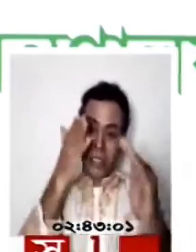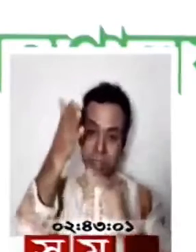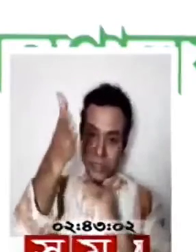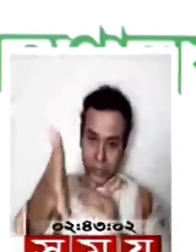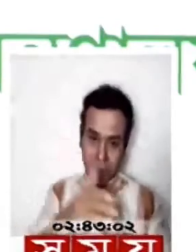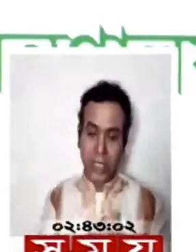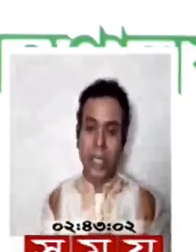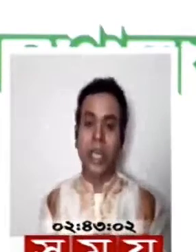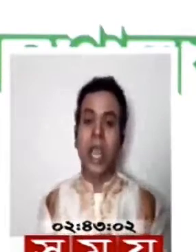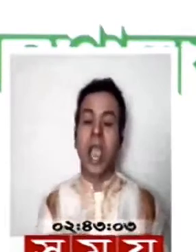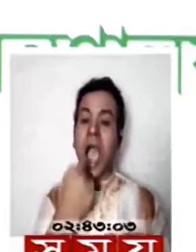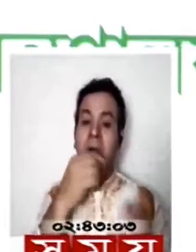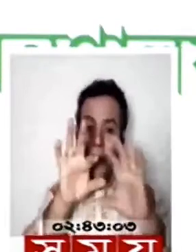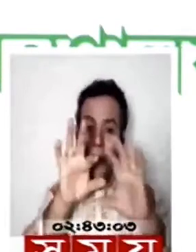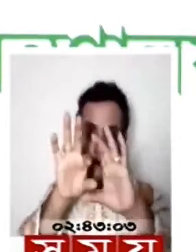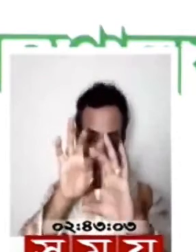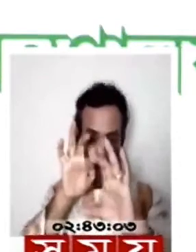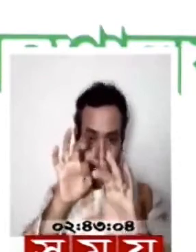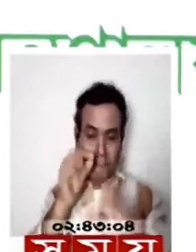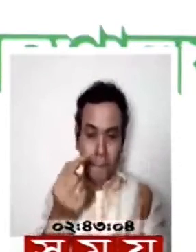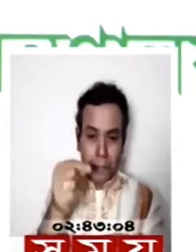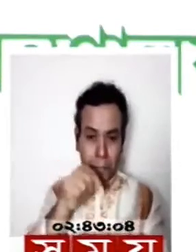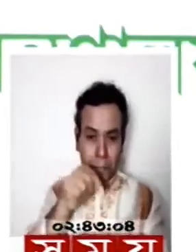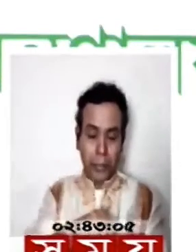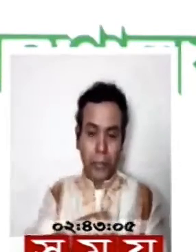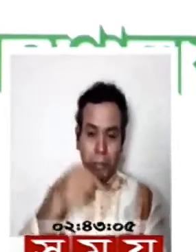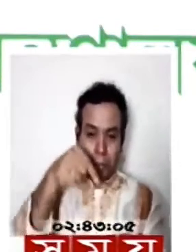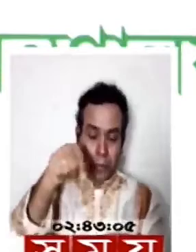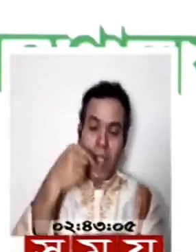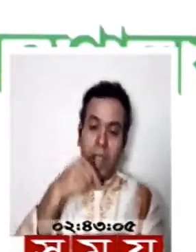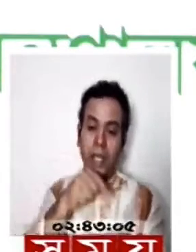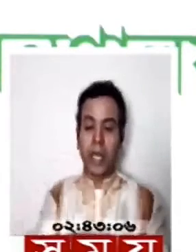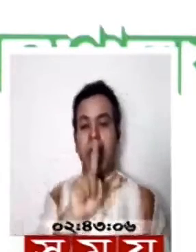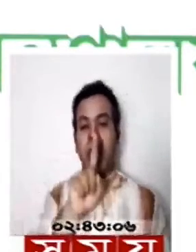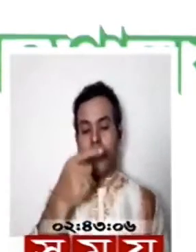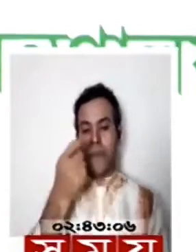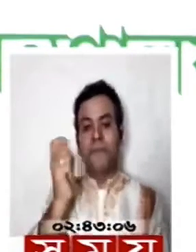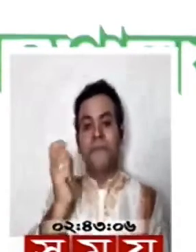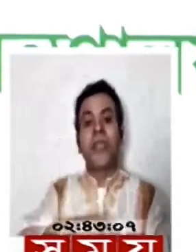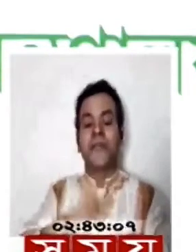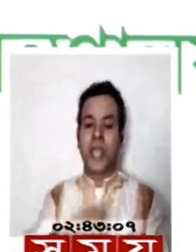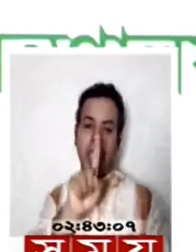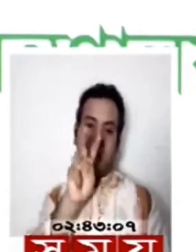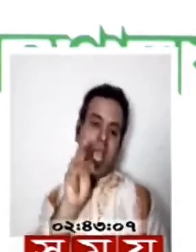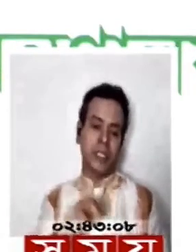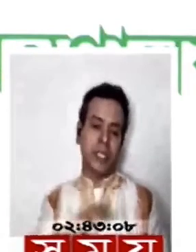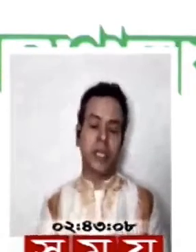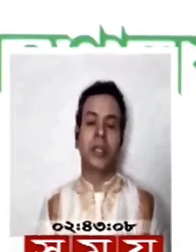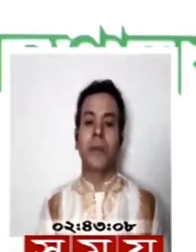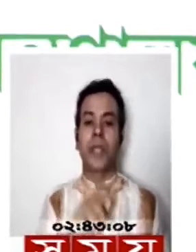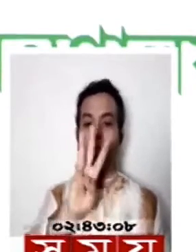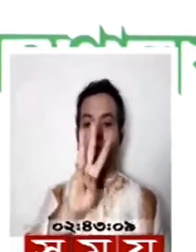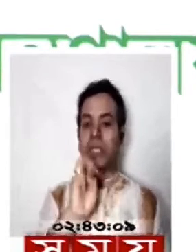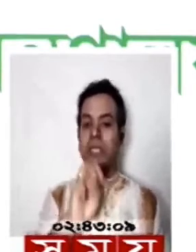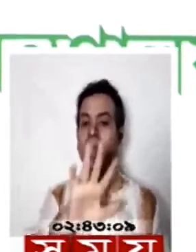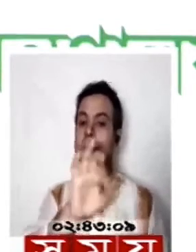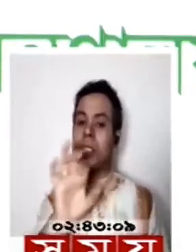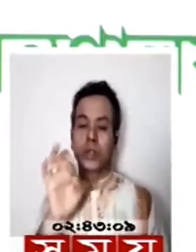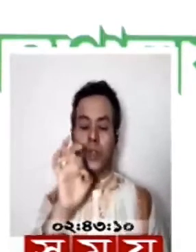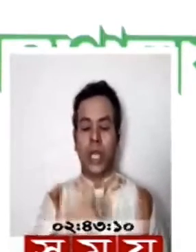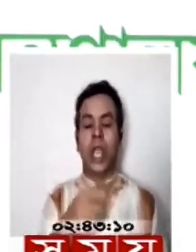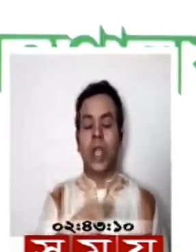করতে কোনো ডায়াগনস্টিক সেন্টার বা হাসপাতাল থেকে যদি বাড়িতে যেয়ে তারা নমুনা সংগ্রহ করেন, সেই ক্ষেত্রে